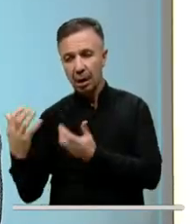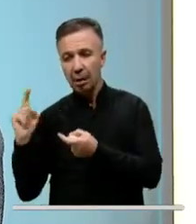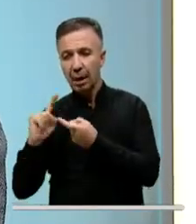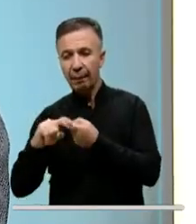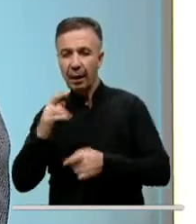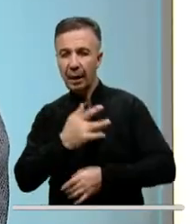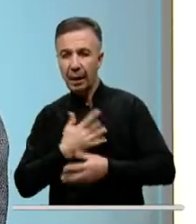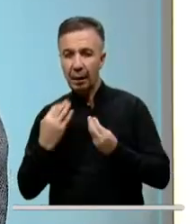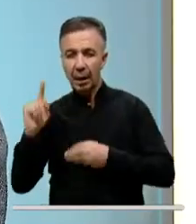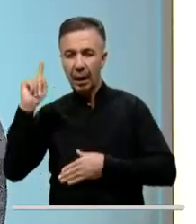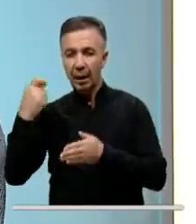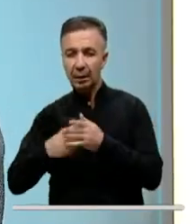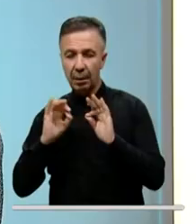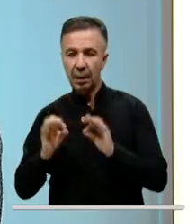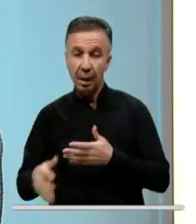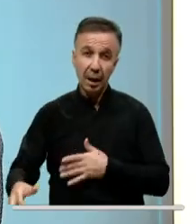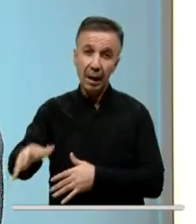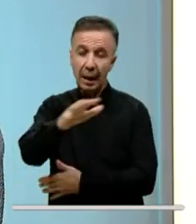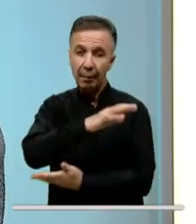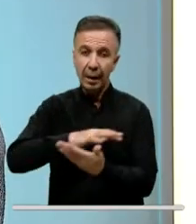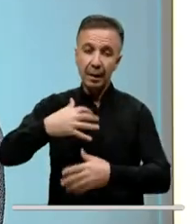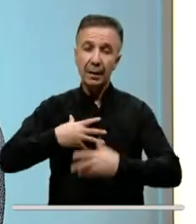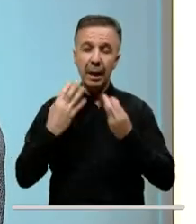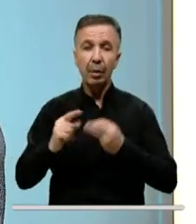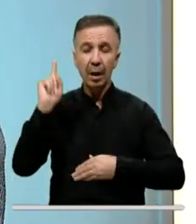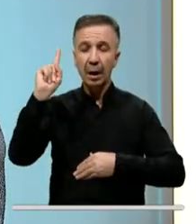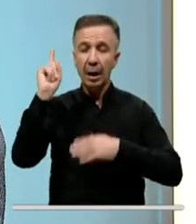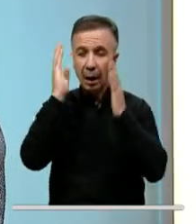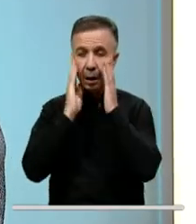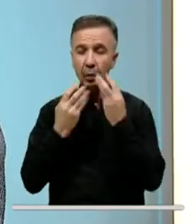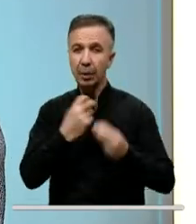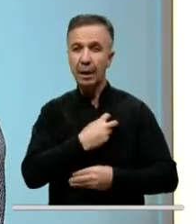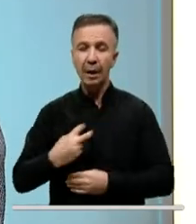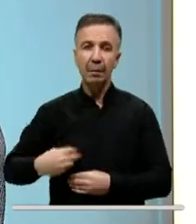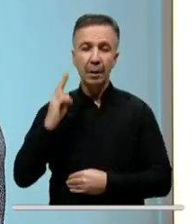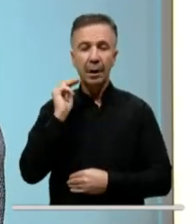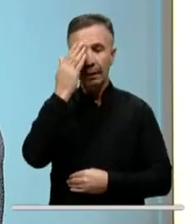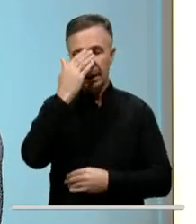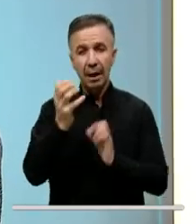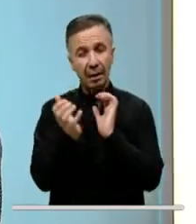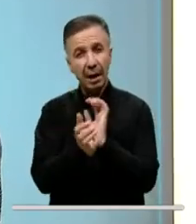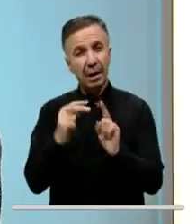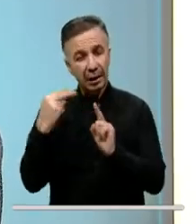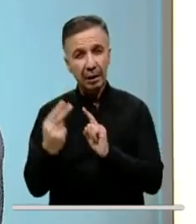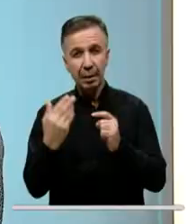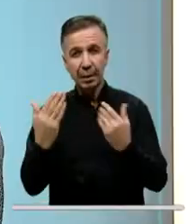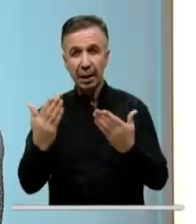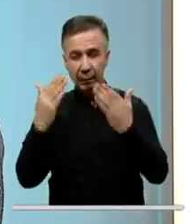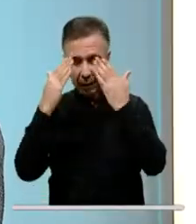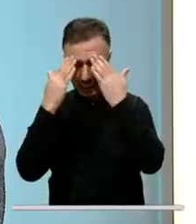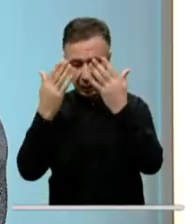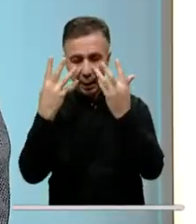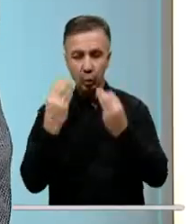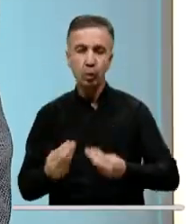Bismillahirrahmanirrahim. Velhamdülillahi Rabbil alemin ve salatu ve selamu ala Resulina Muhammedin ve ala alihi